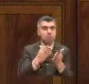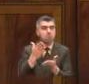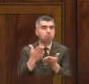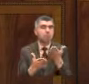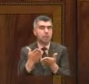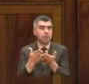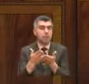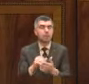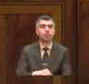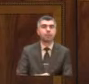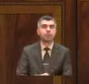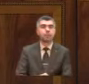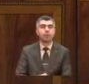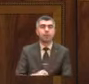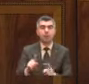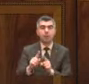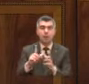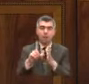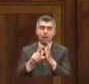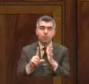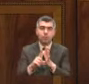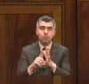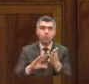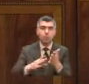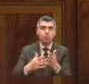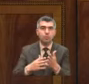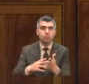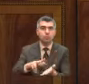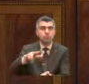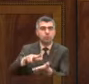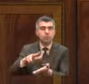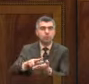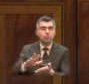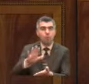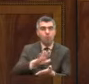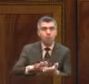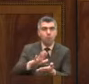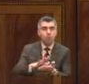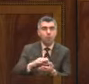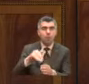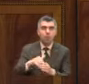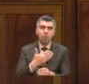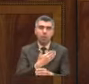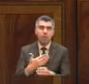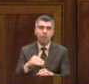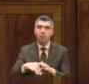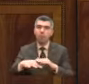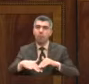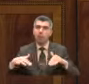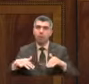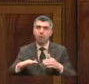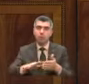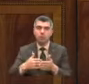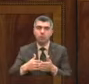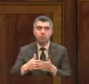فاحنا مشينا في التوازن، جبنا لكم القانون ديال التقييم البيئي اللي صادقتم عليه بالاجماع لا في الغرفه الاولى والغرفه الثانيه، واللي كيقول يا ودي نمشيو